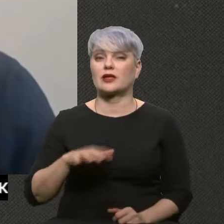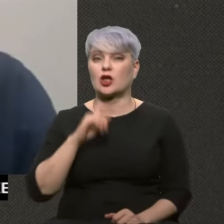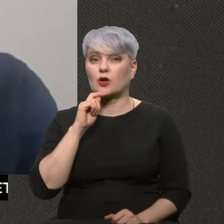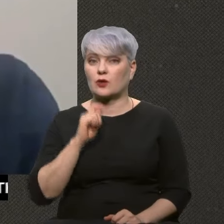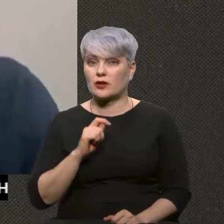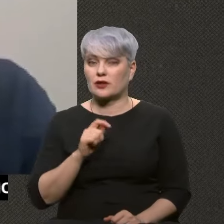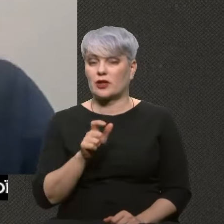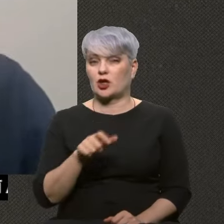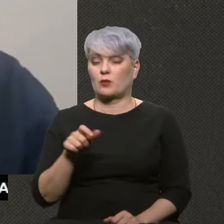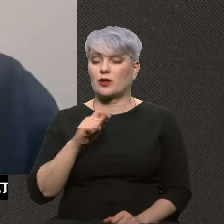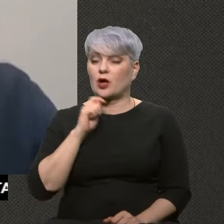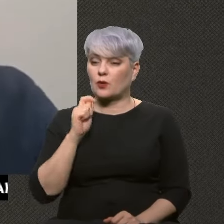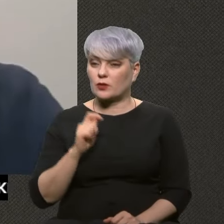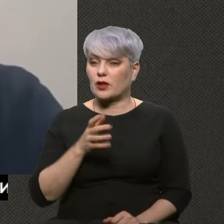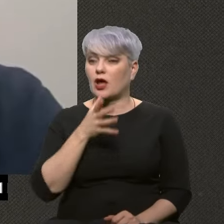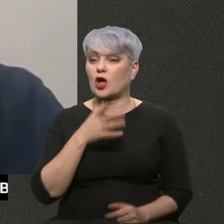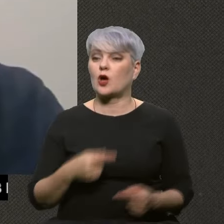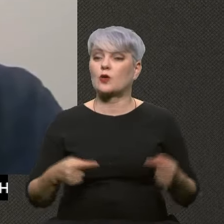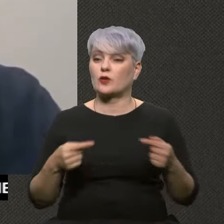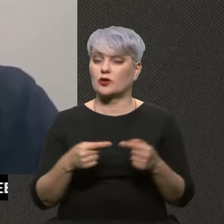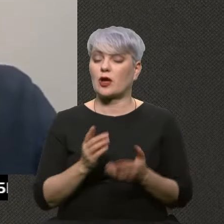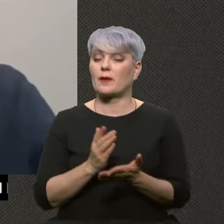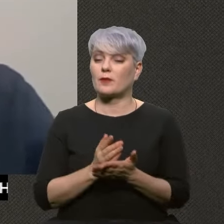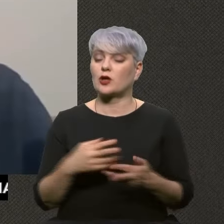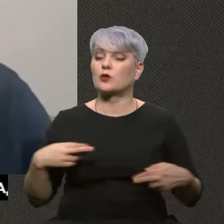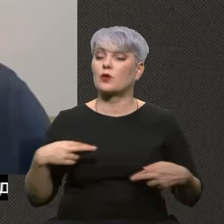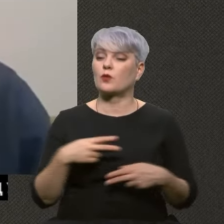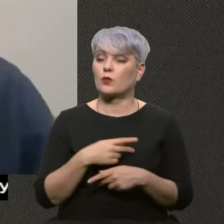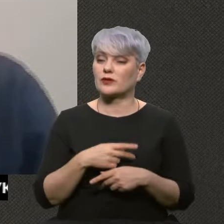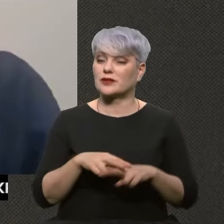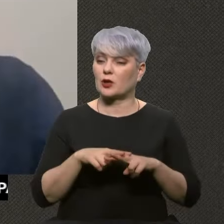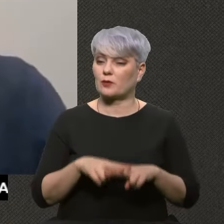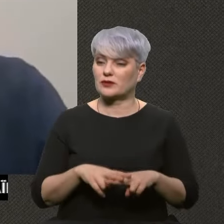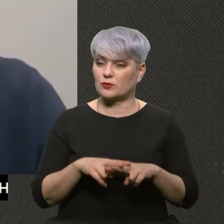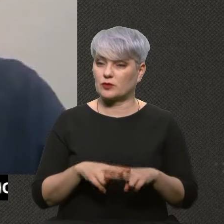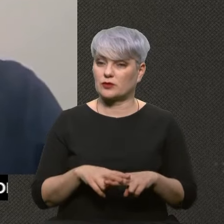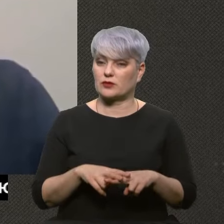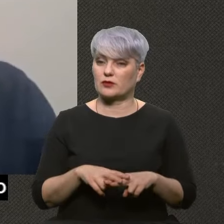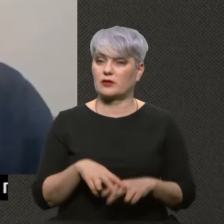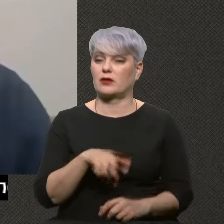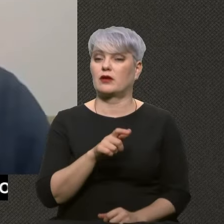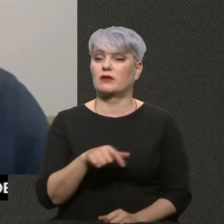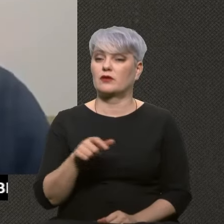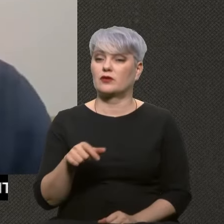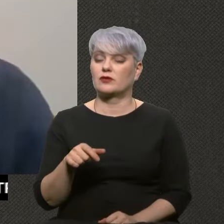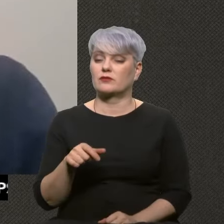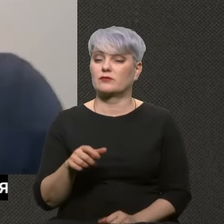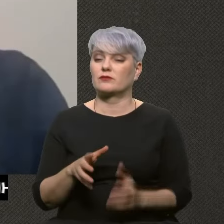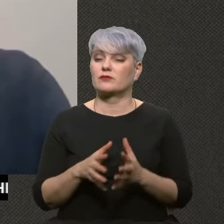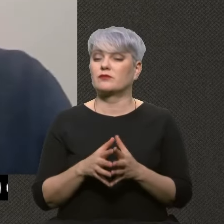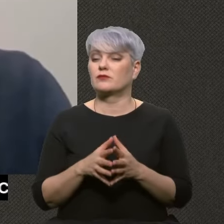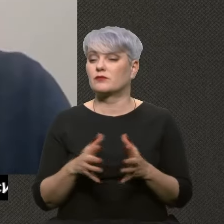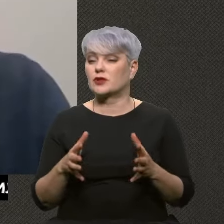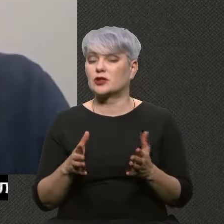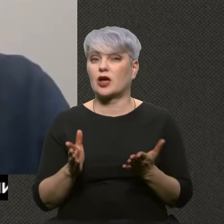є громадянами України, але одночасно мають угорські паспорти, і вони більше